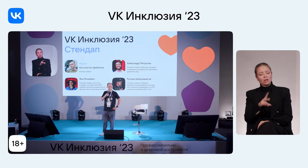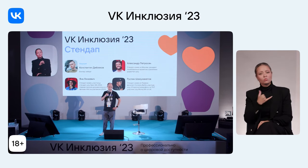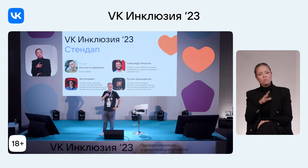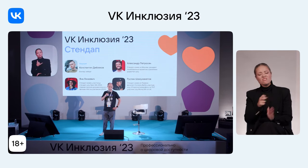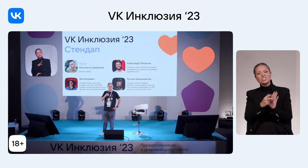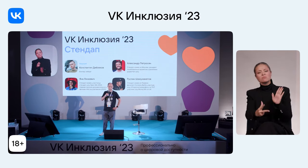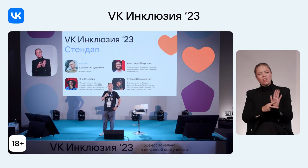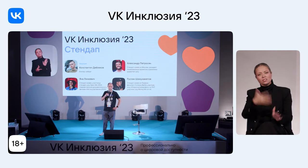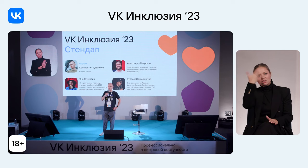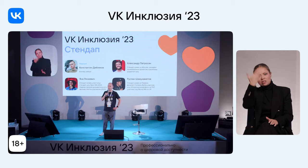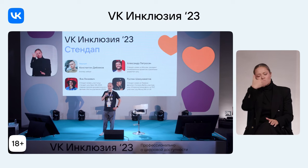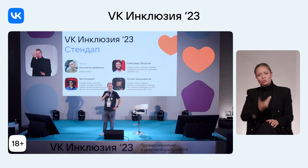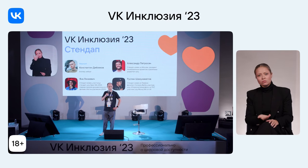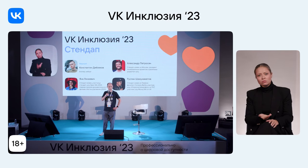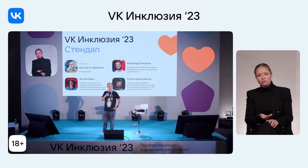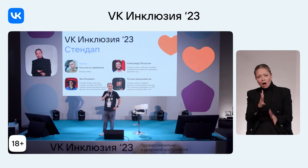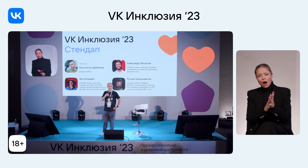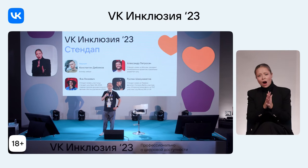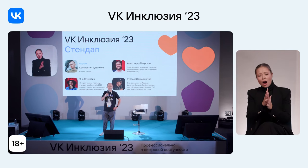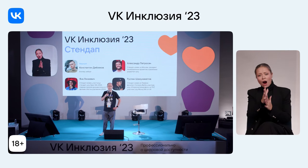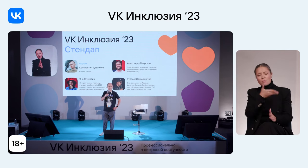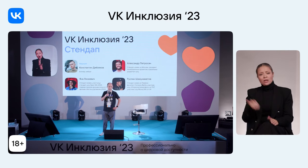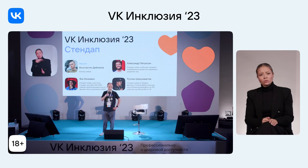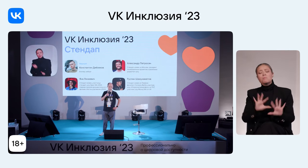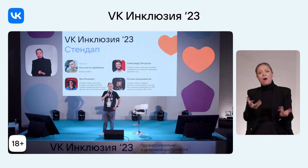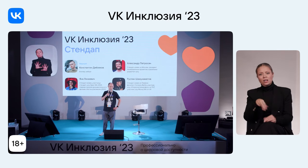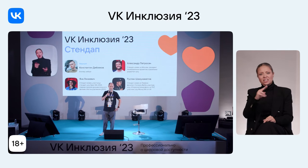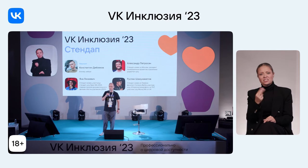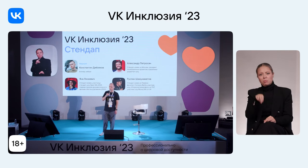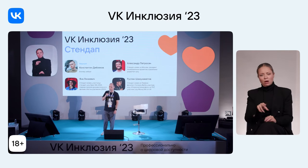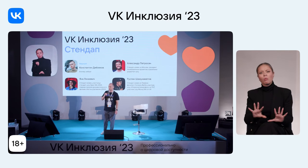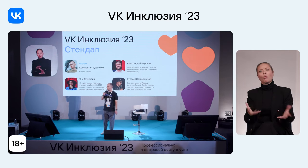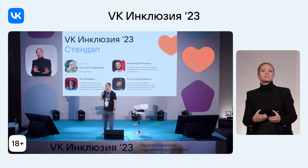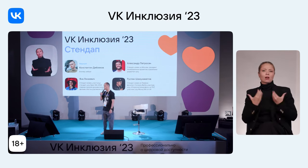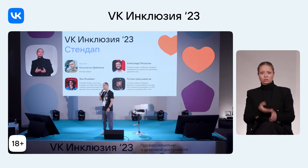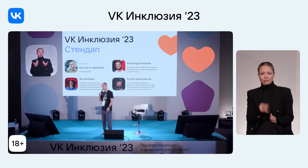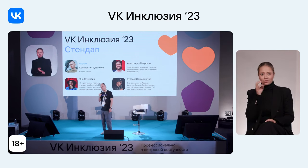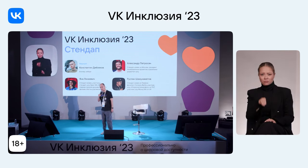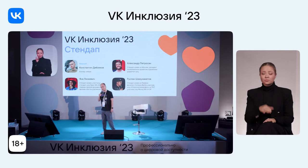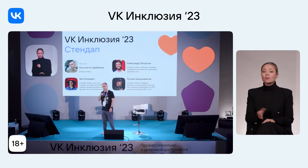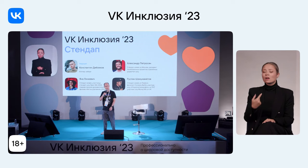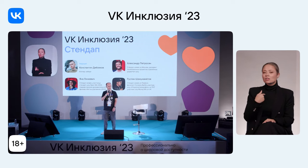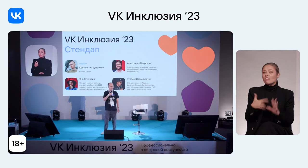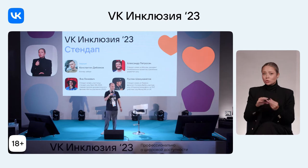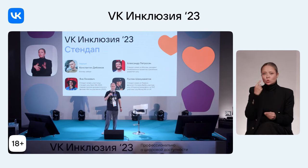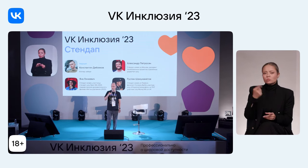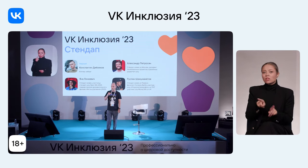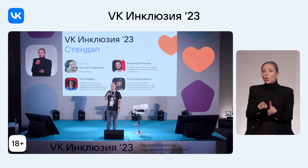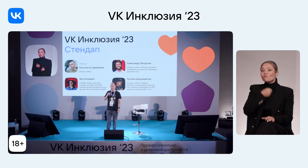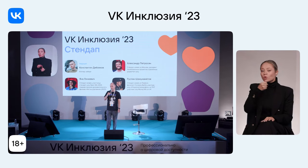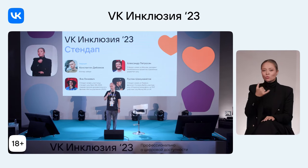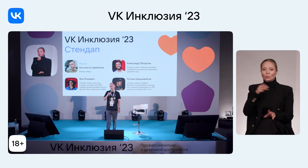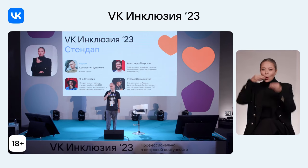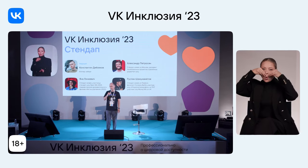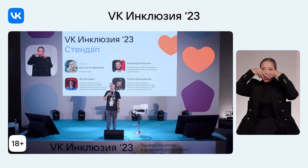инсультов. Петрушка не взошла. Какой нахрен ДЦП еще? Я вообще думал, что к этому возрасту у меня будут